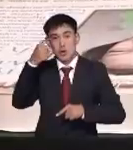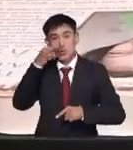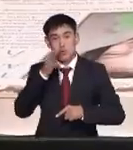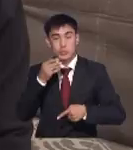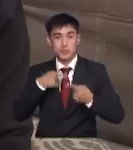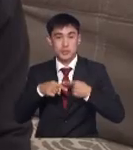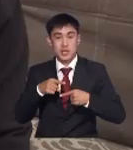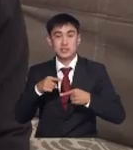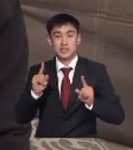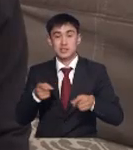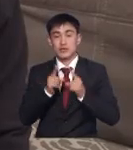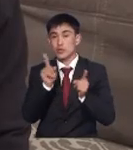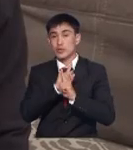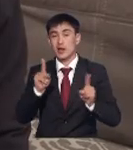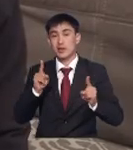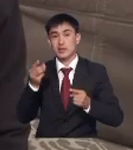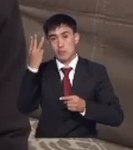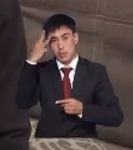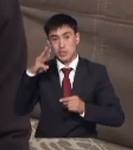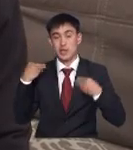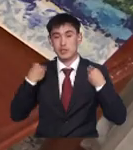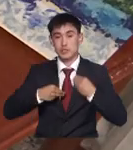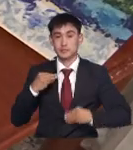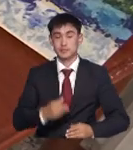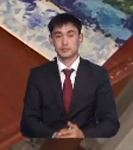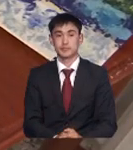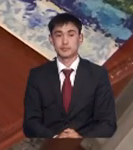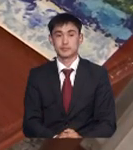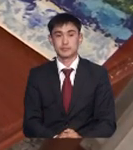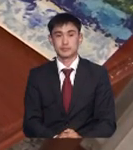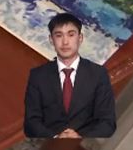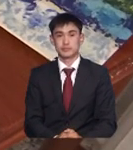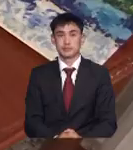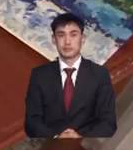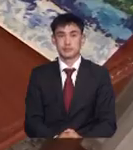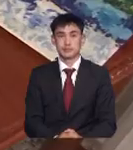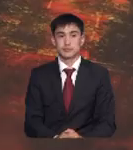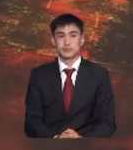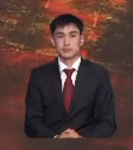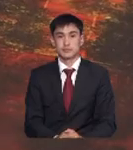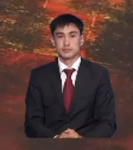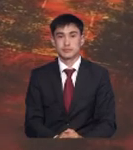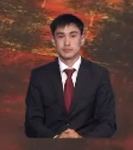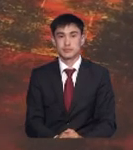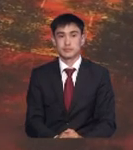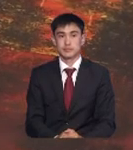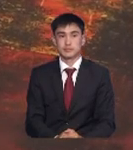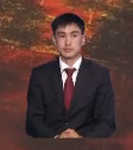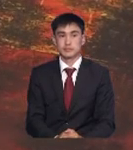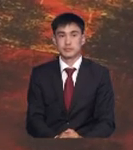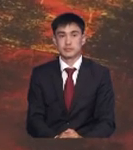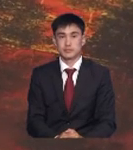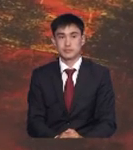опы чтобы создавать уникальные модели одежды Карина закриева шпан Илья арешев телерадиокомпания